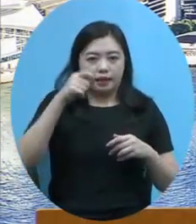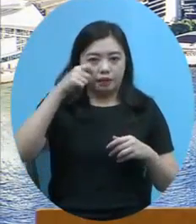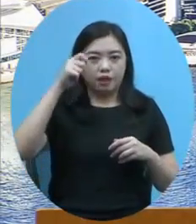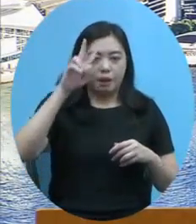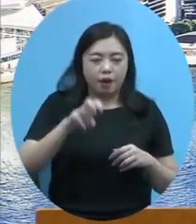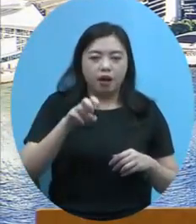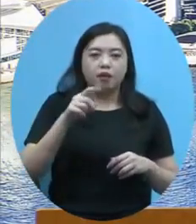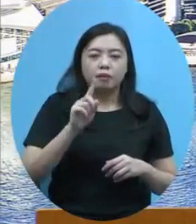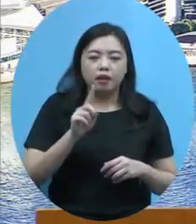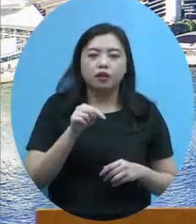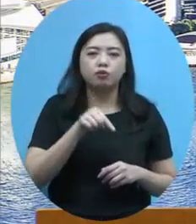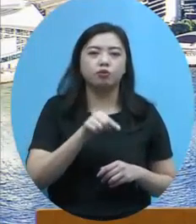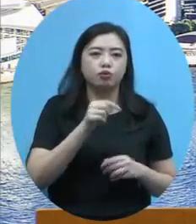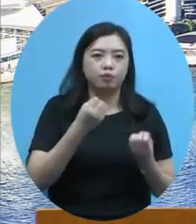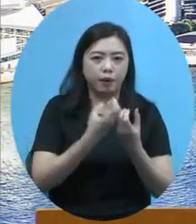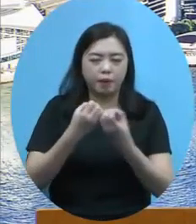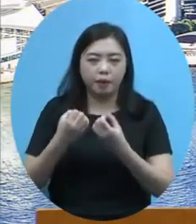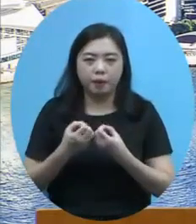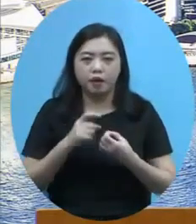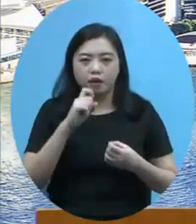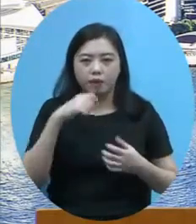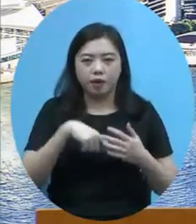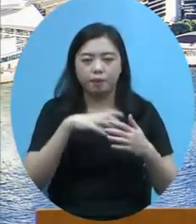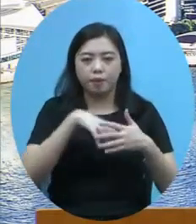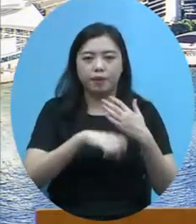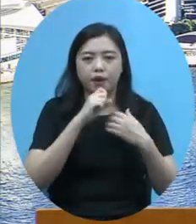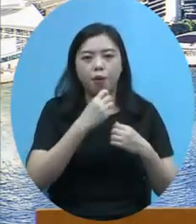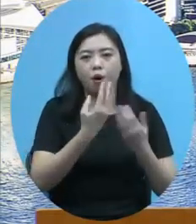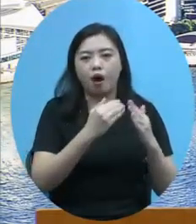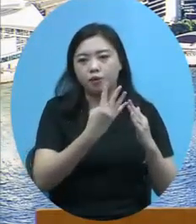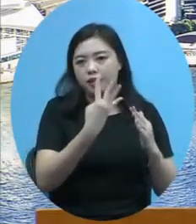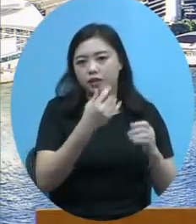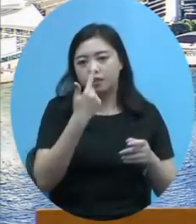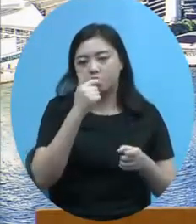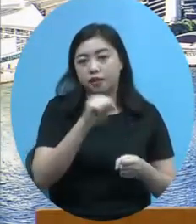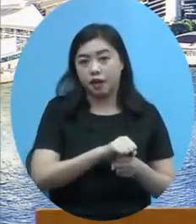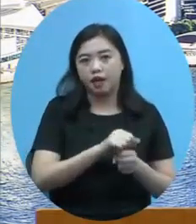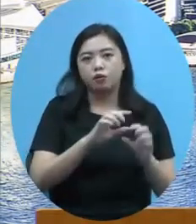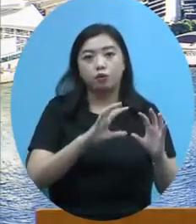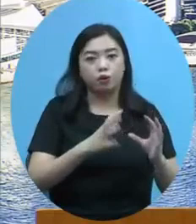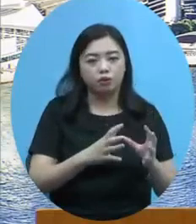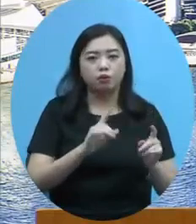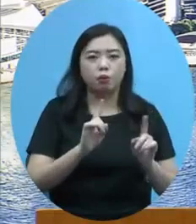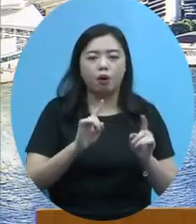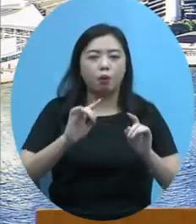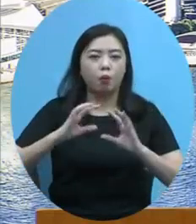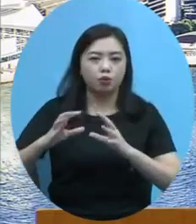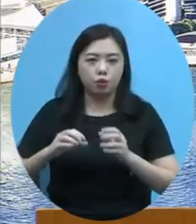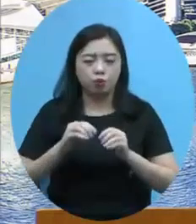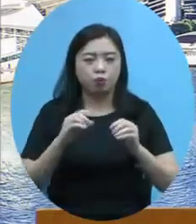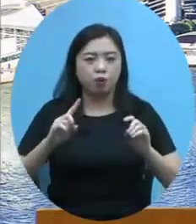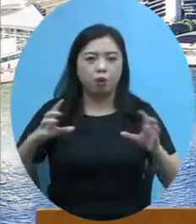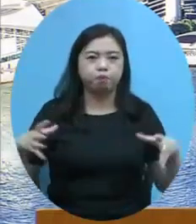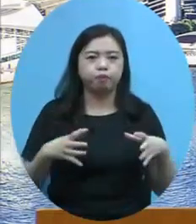後發現咧，喺呢啲個案當中咧，有4間學校咧係新增出現一個即係集體或者一個群組嘅感染